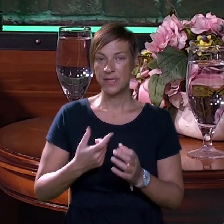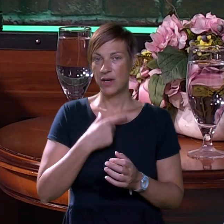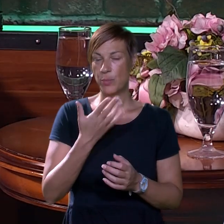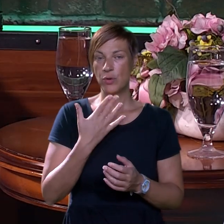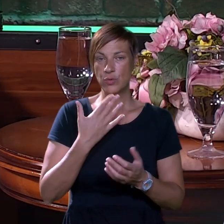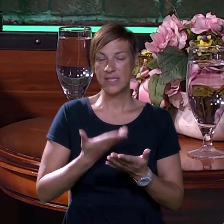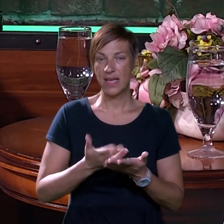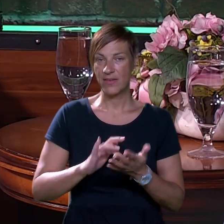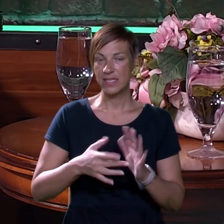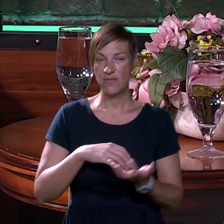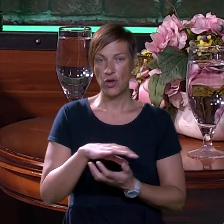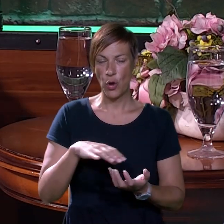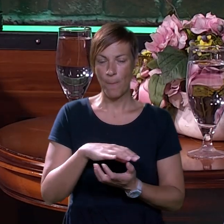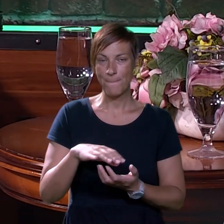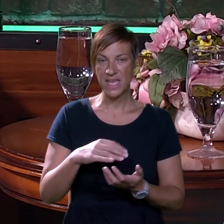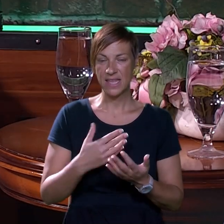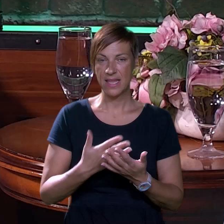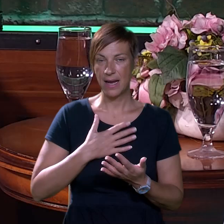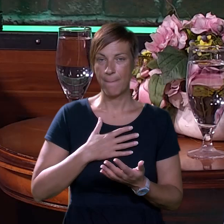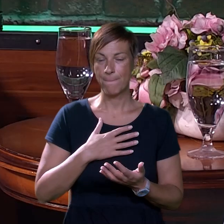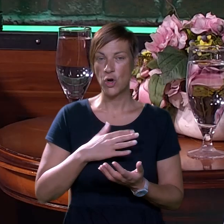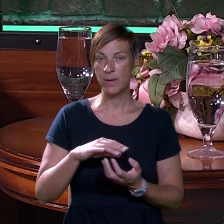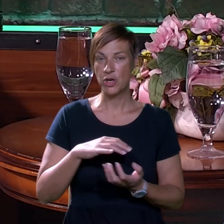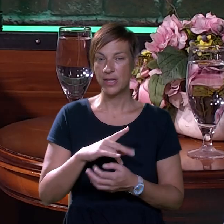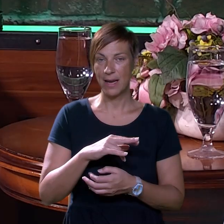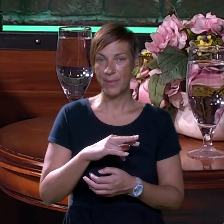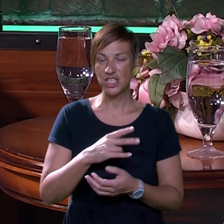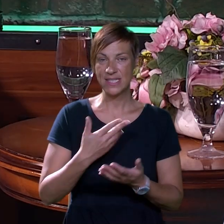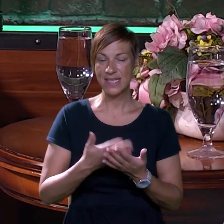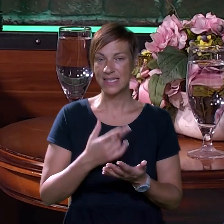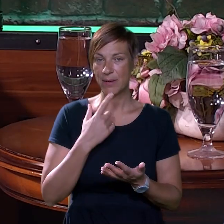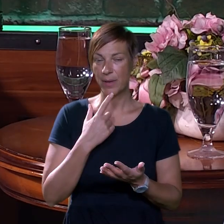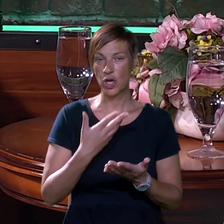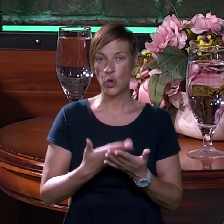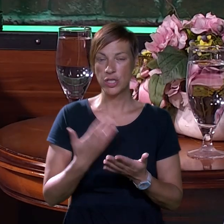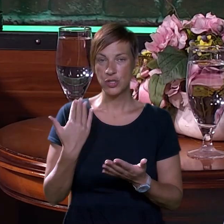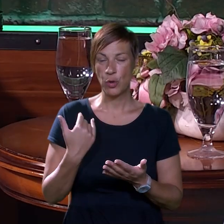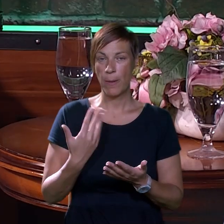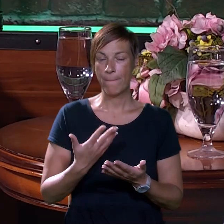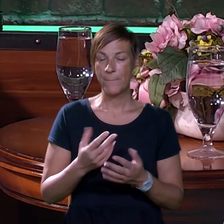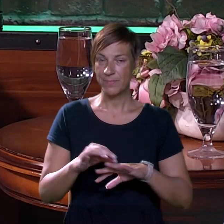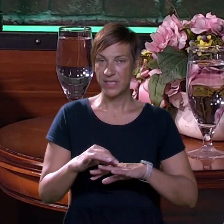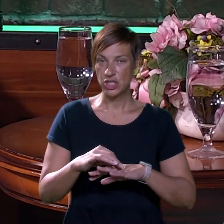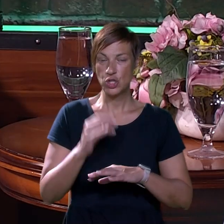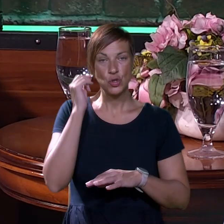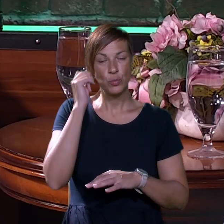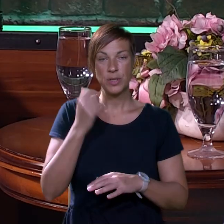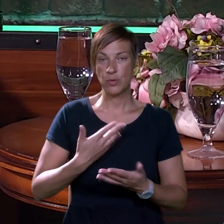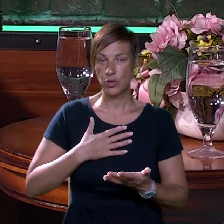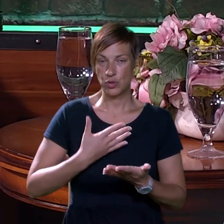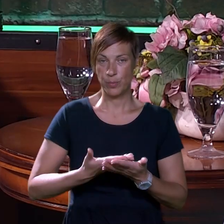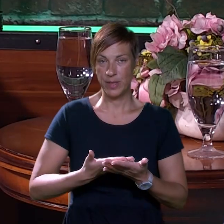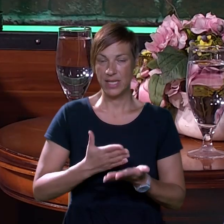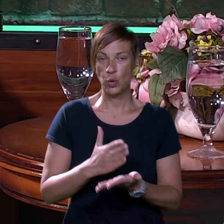beskrajno Bogu zahvalna na svojoj obitelji, mojim roditeljima, braći, sestrama koji su zaista bili suprugu, koji su bili